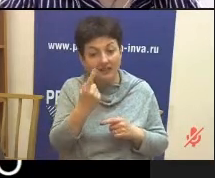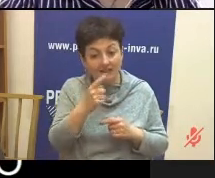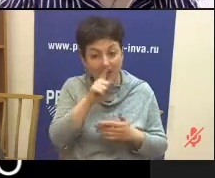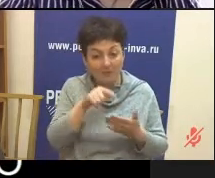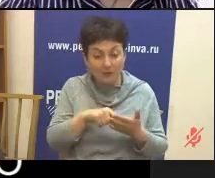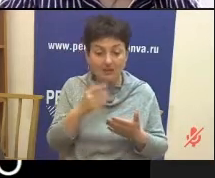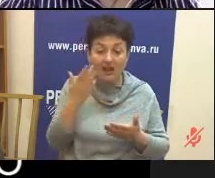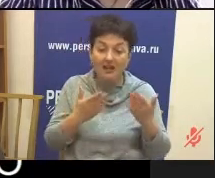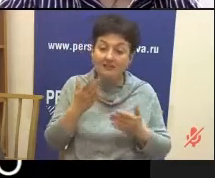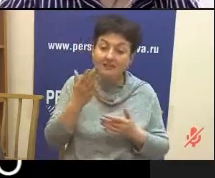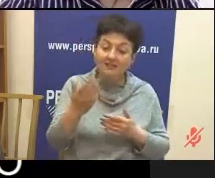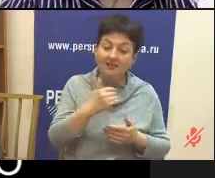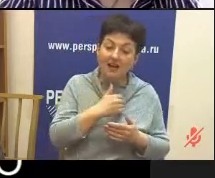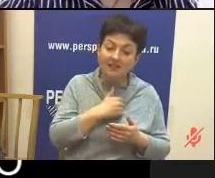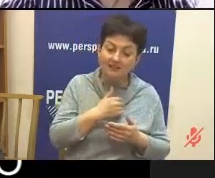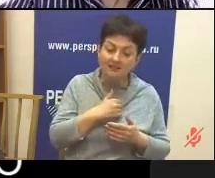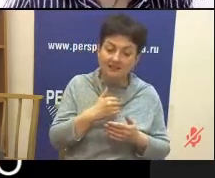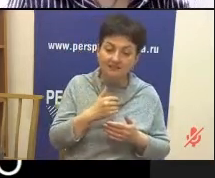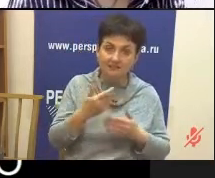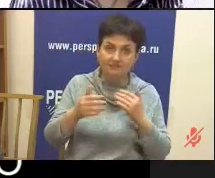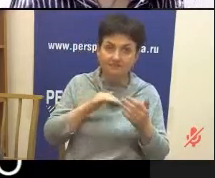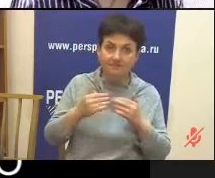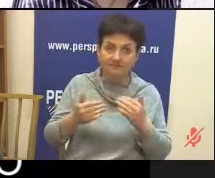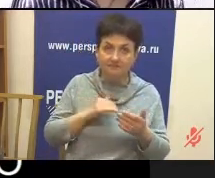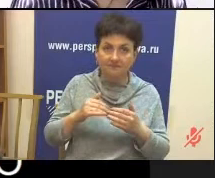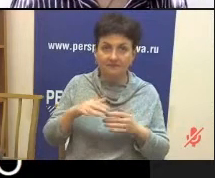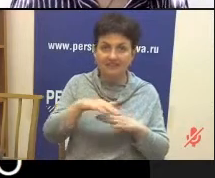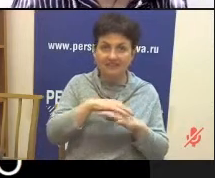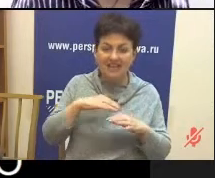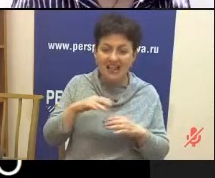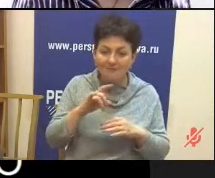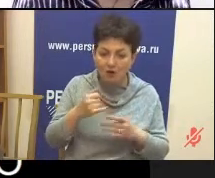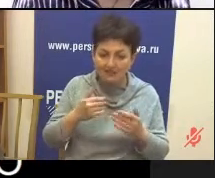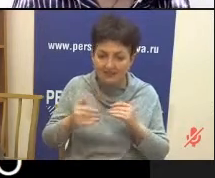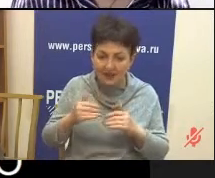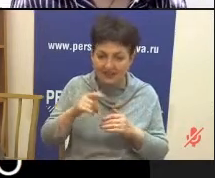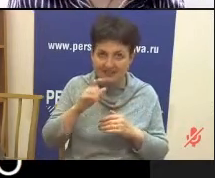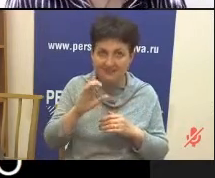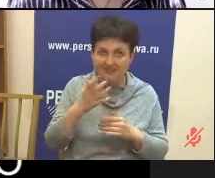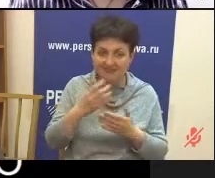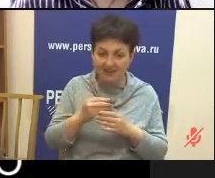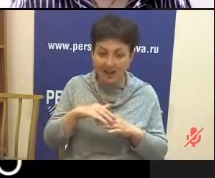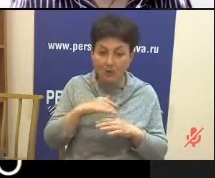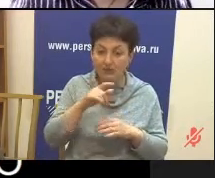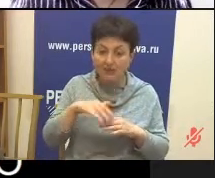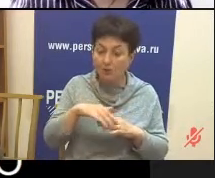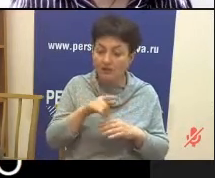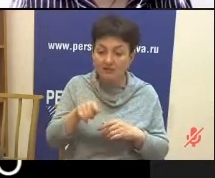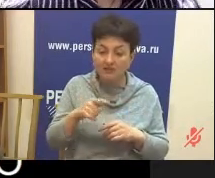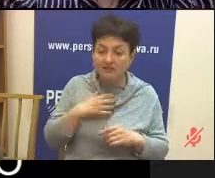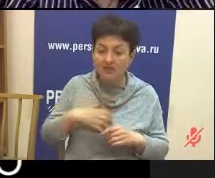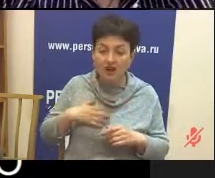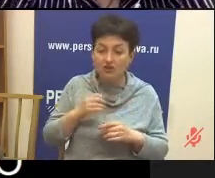увидит. Вот это один вопрос. Если же вы все-таки хотите таргетно взаимодействовать, целево взаимодействовать с